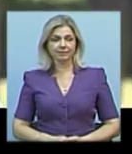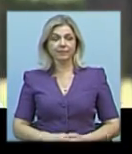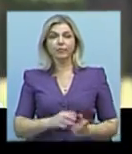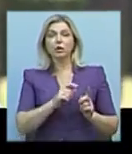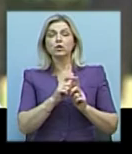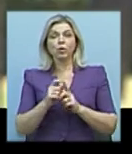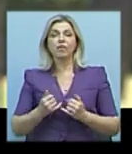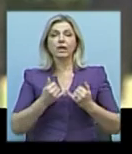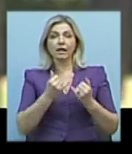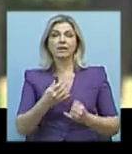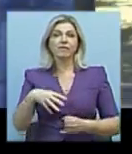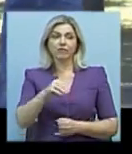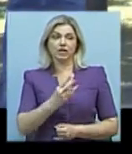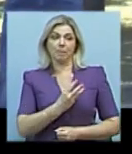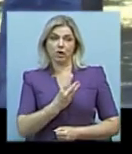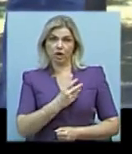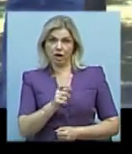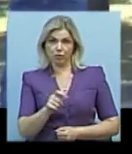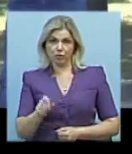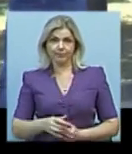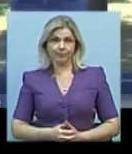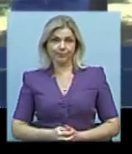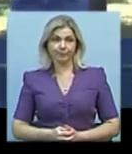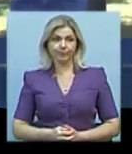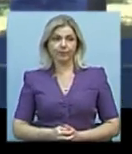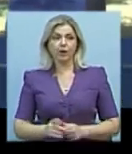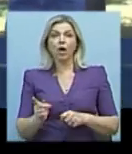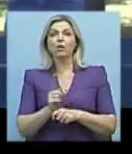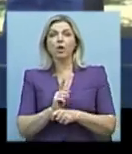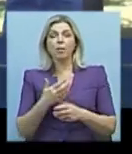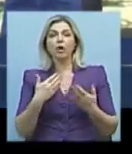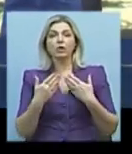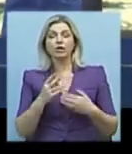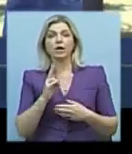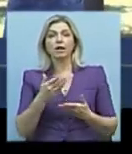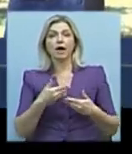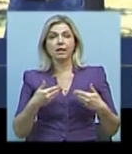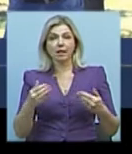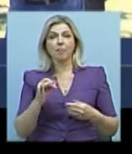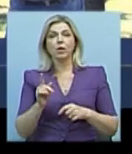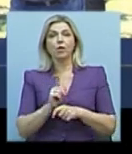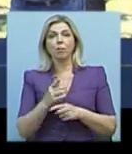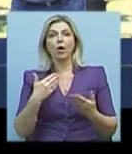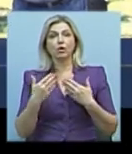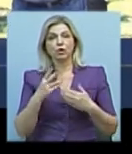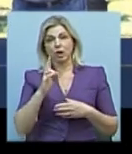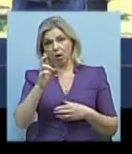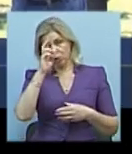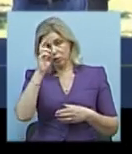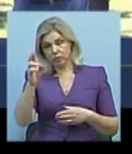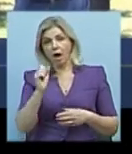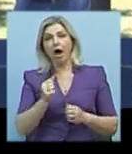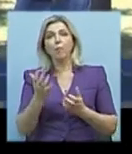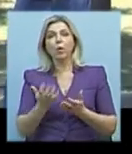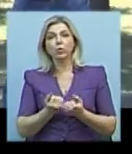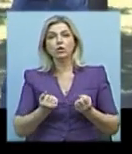Слово надавали всім бажаючим. Требуємо нормального відношення до нас, нормального відношення до держави. А отримуємо кожен